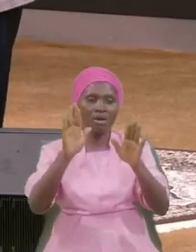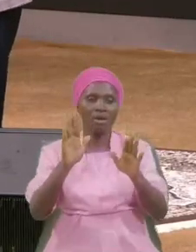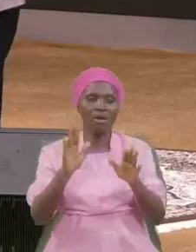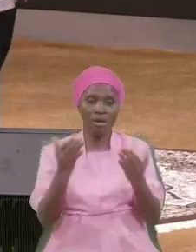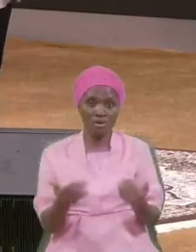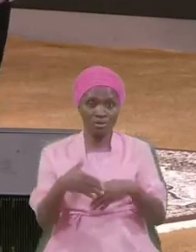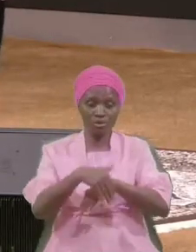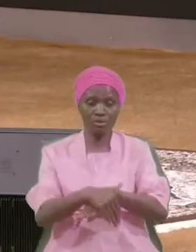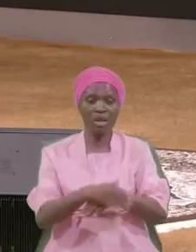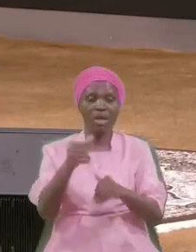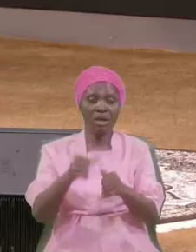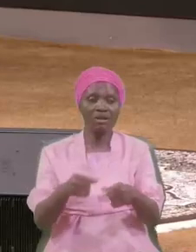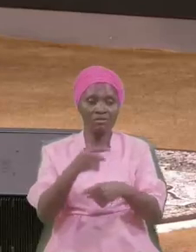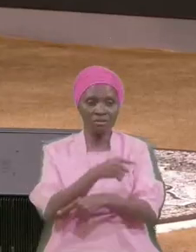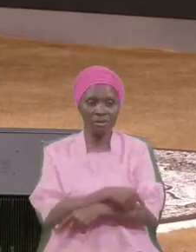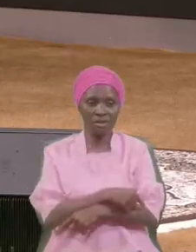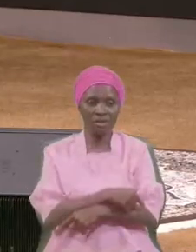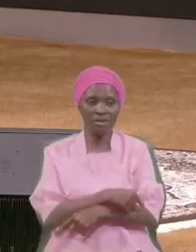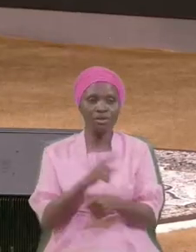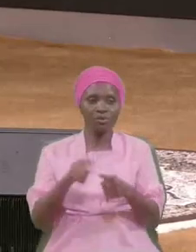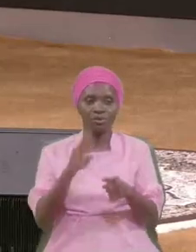leurs mains des prodiges